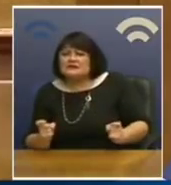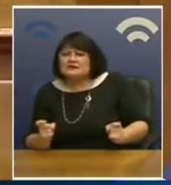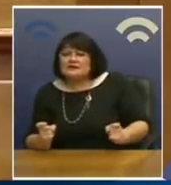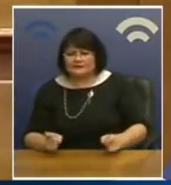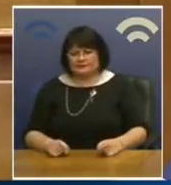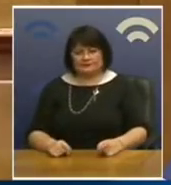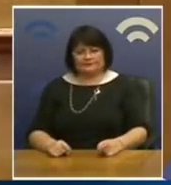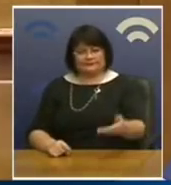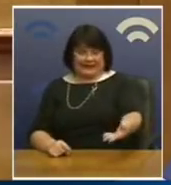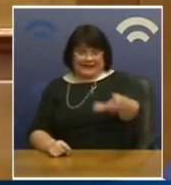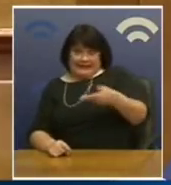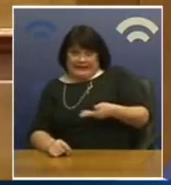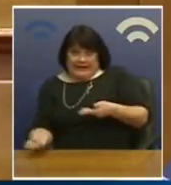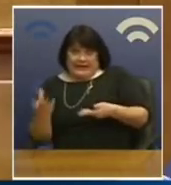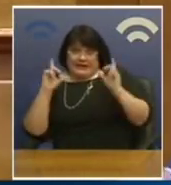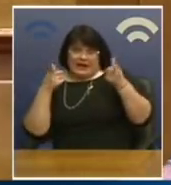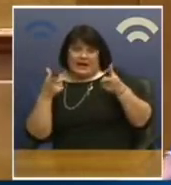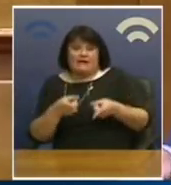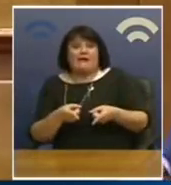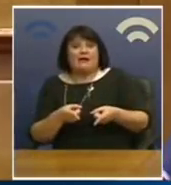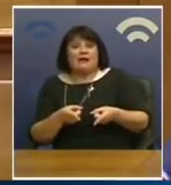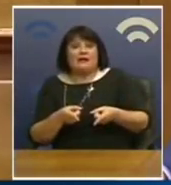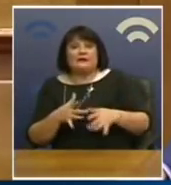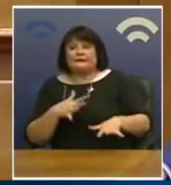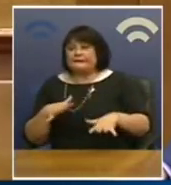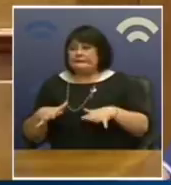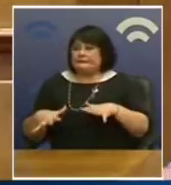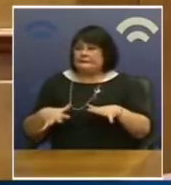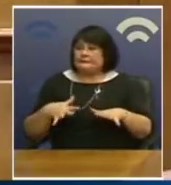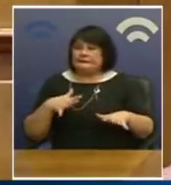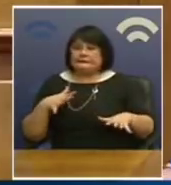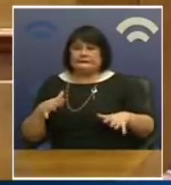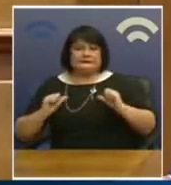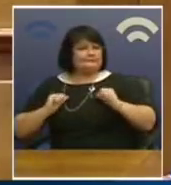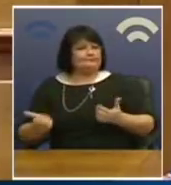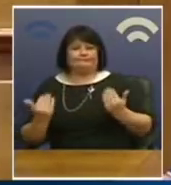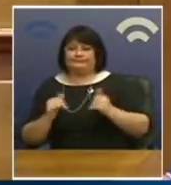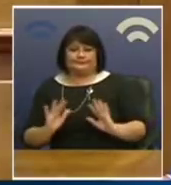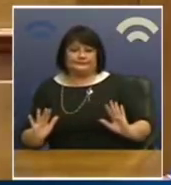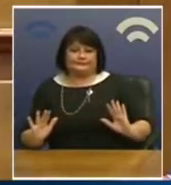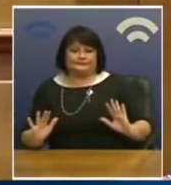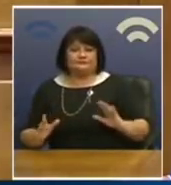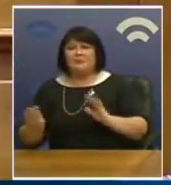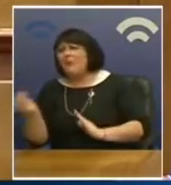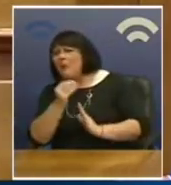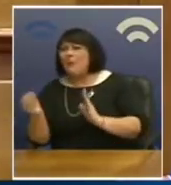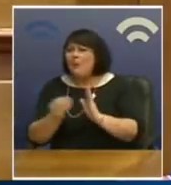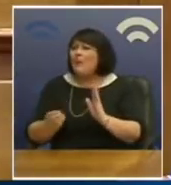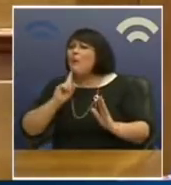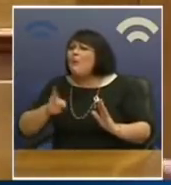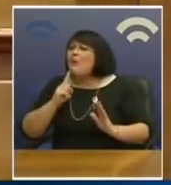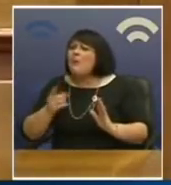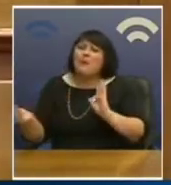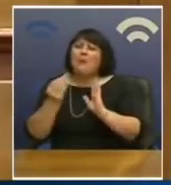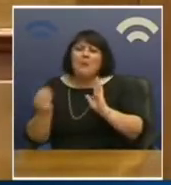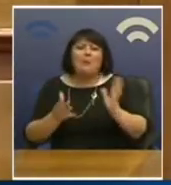Η αντιπρόταση της Νέας Δημοκρατίας ήταν μια αμήχανη και άτολμη σειραφή σκόρπιων διατάξεων.